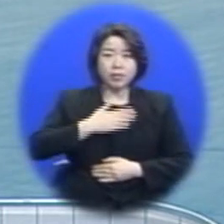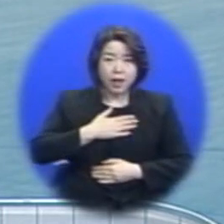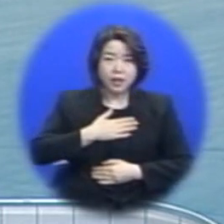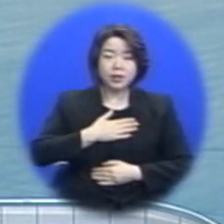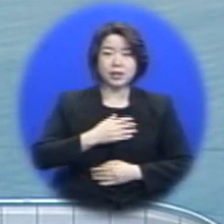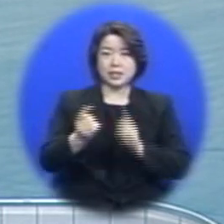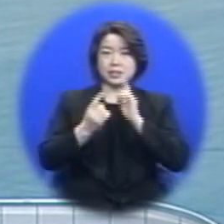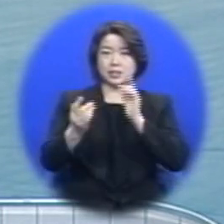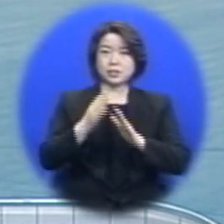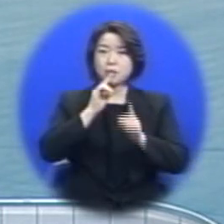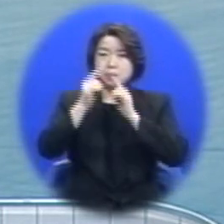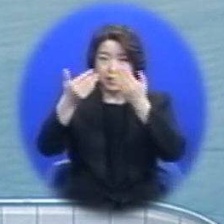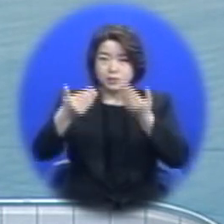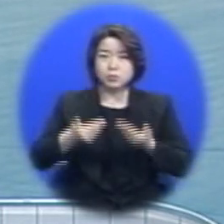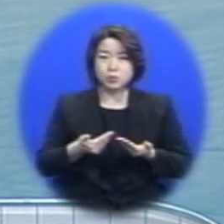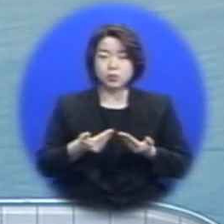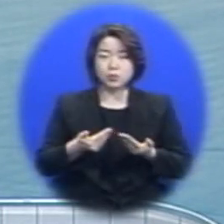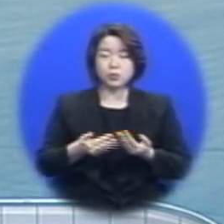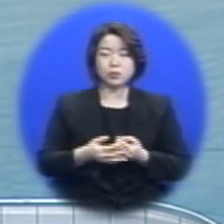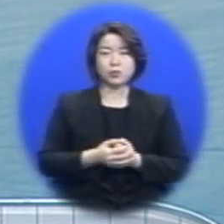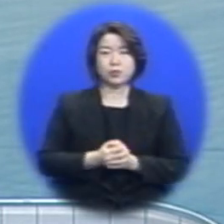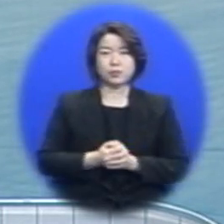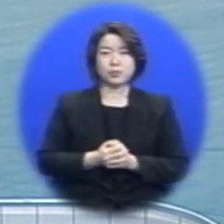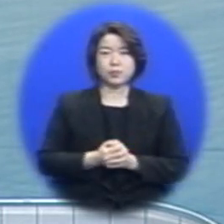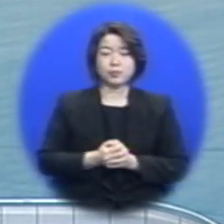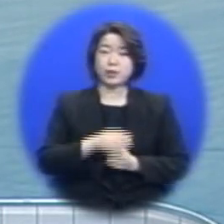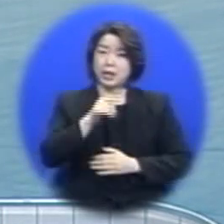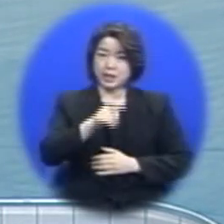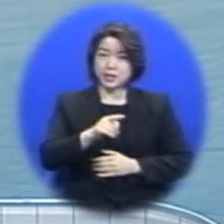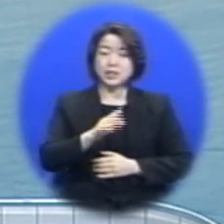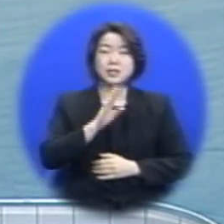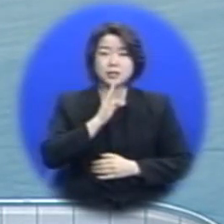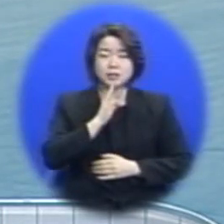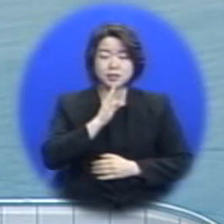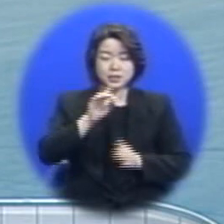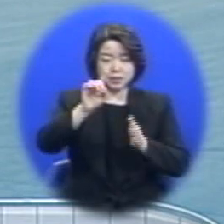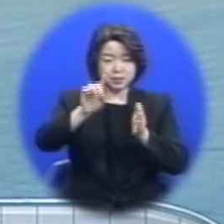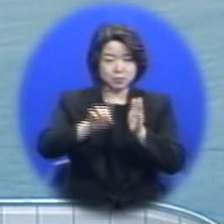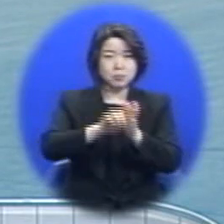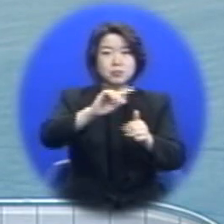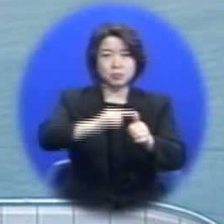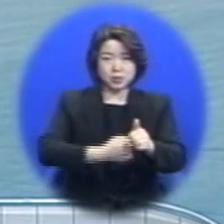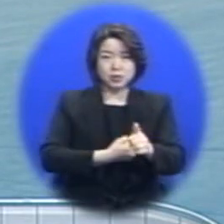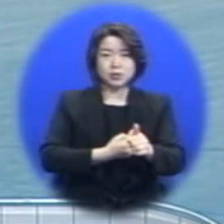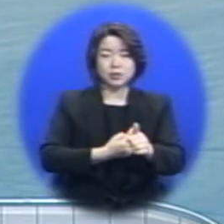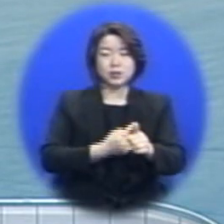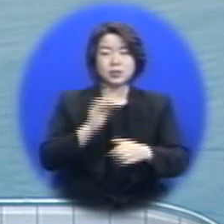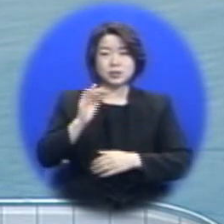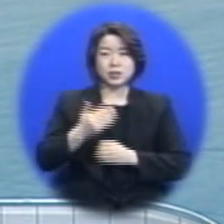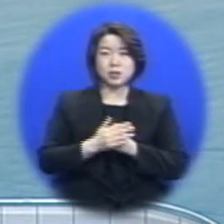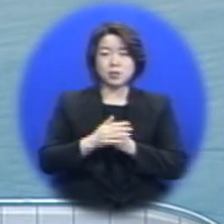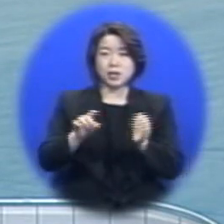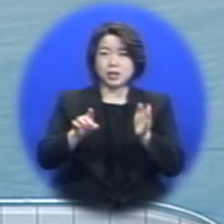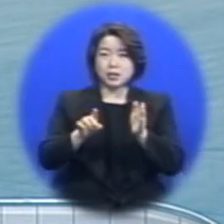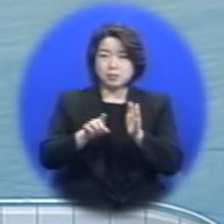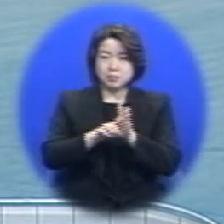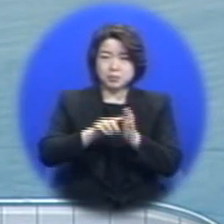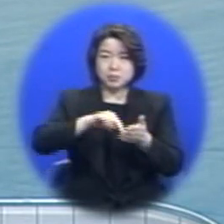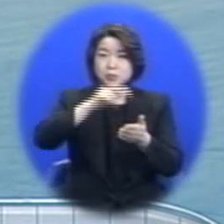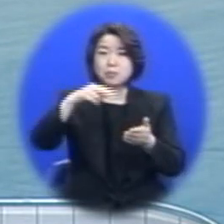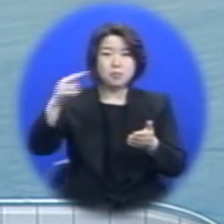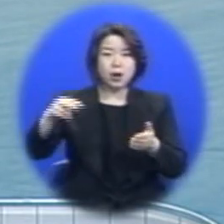친히 말씀하시는구나. 이 사실이 믿어지면서 그는 신앙의 방황이